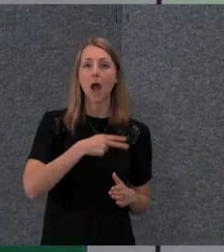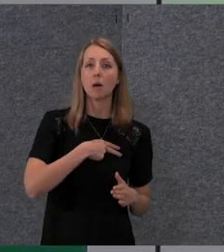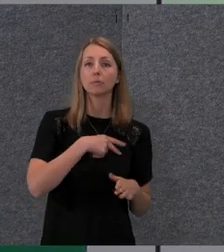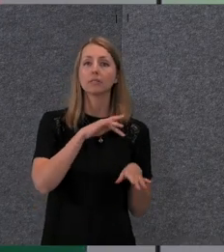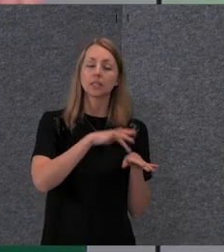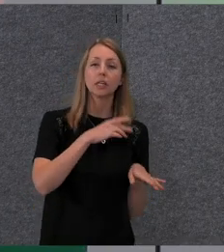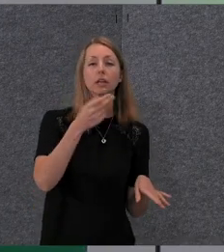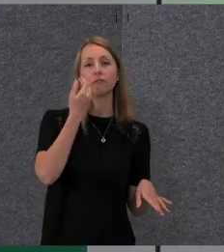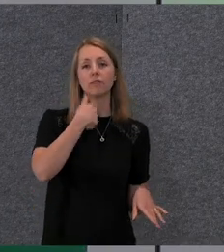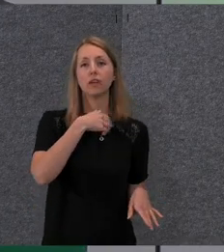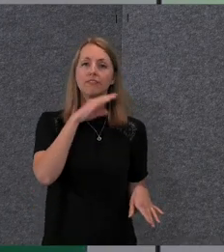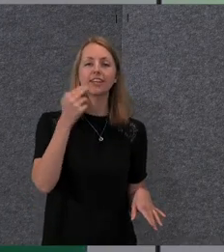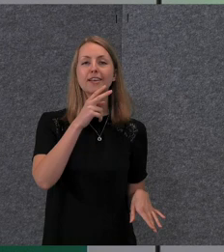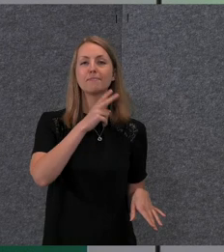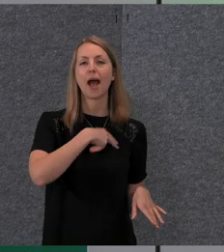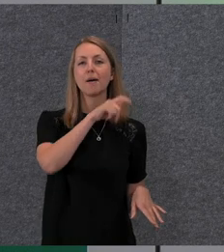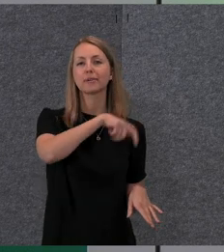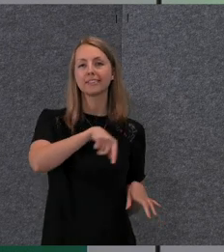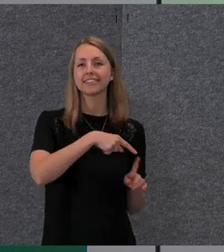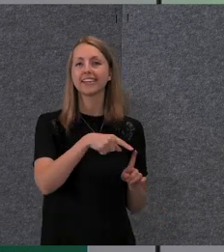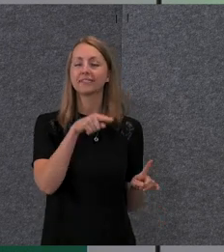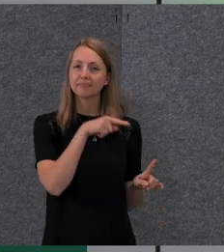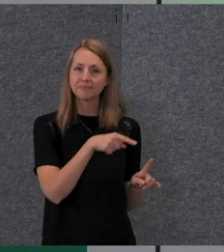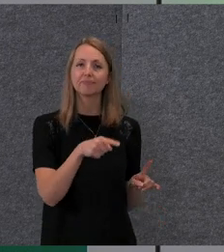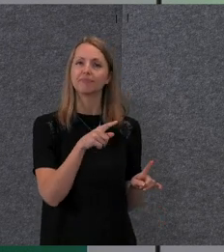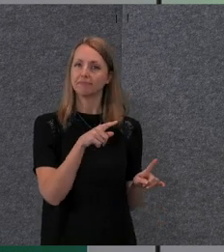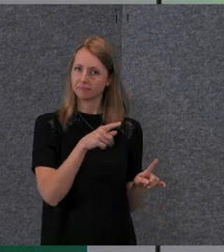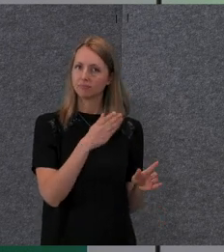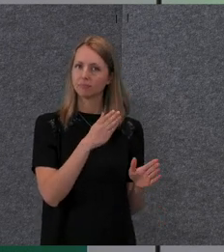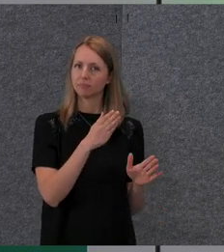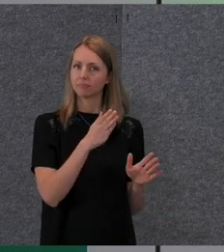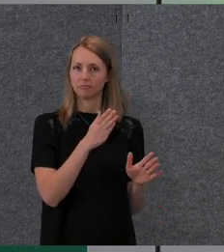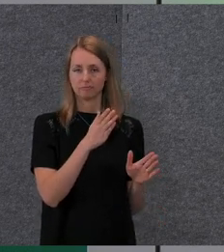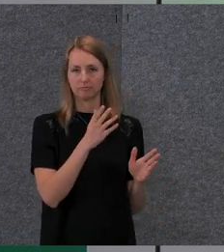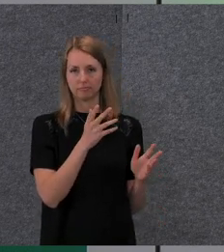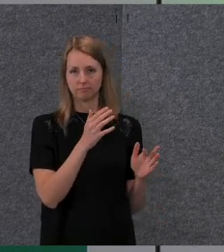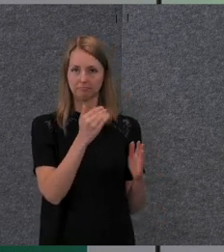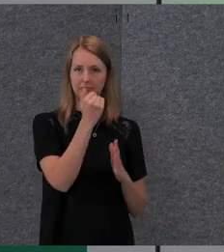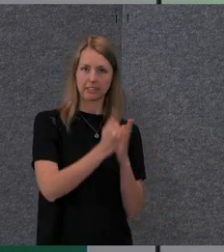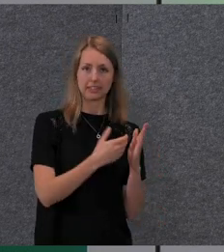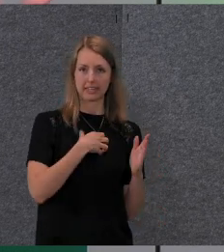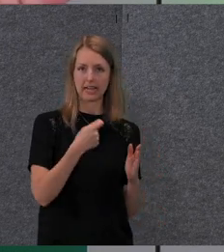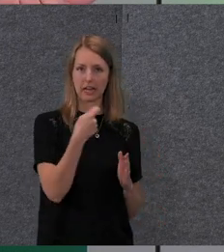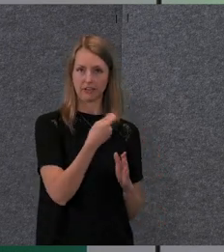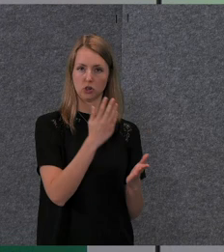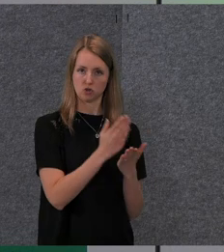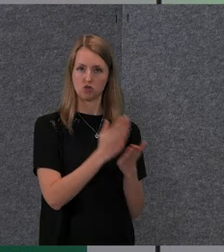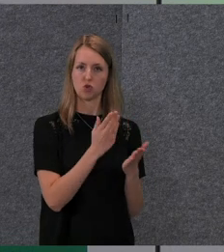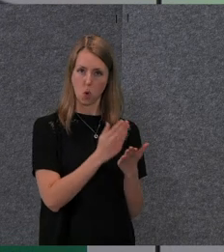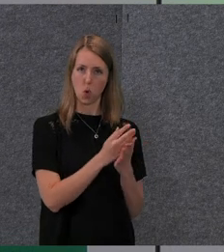Beamte gut bedient oder besser sogar dabei mit der gesetzlichen Krankenversicherung.